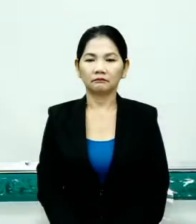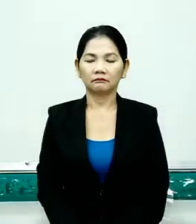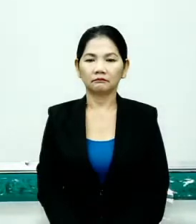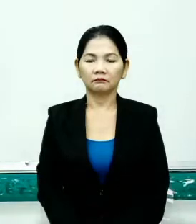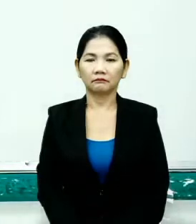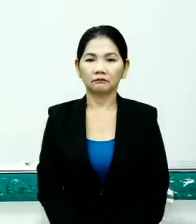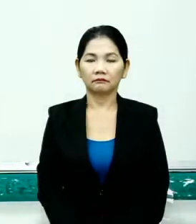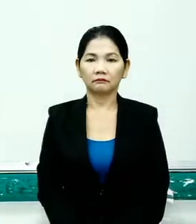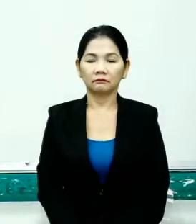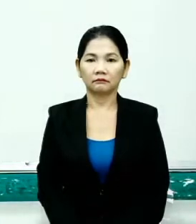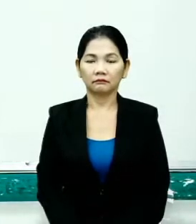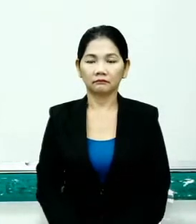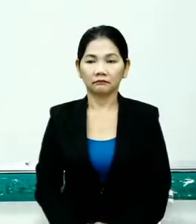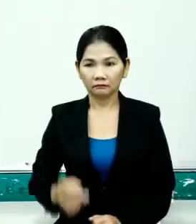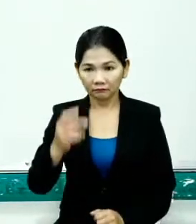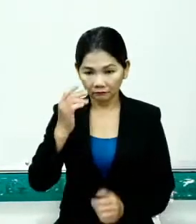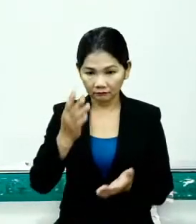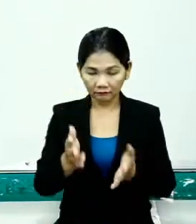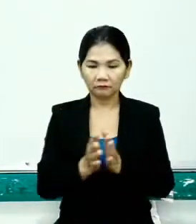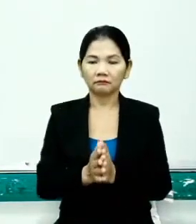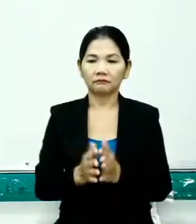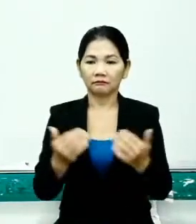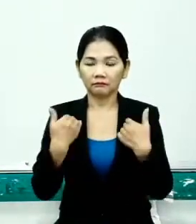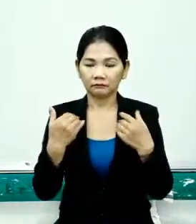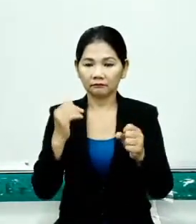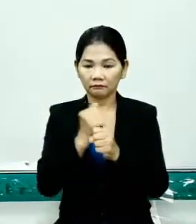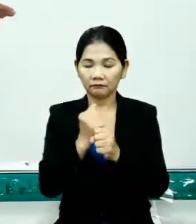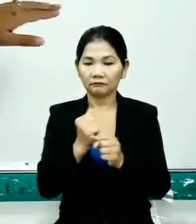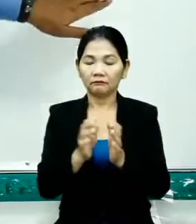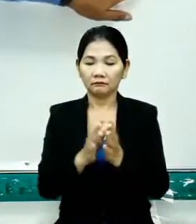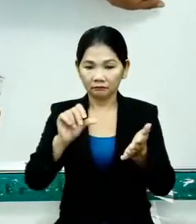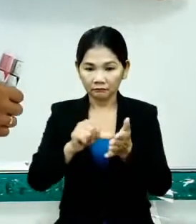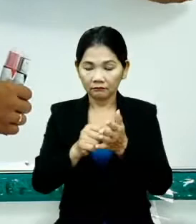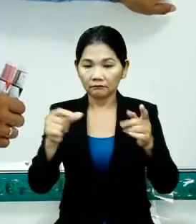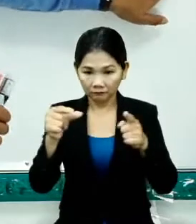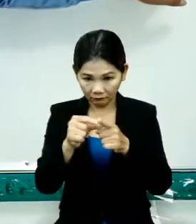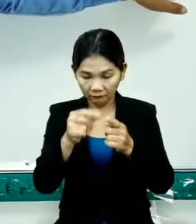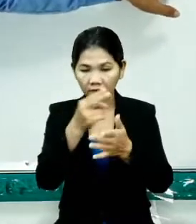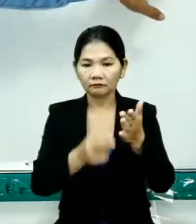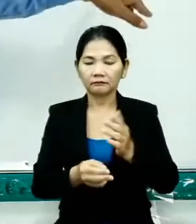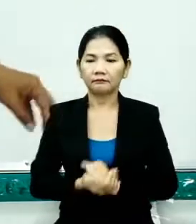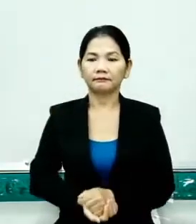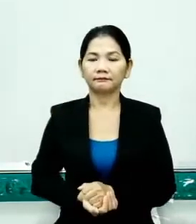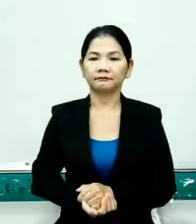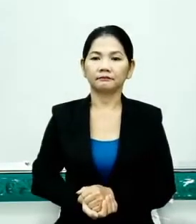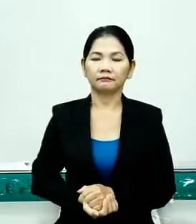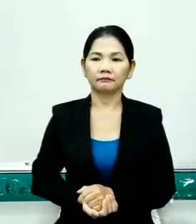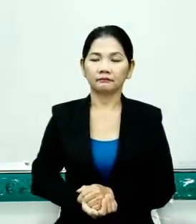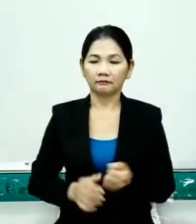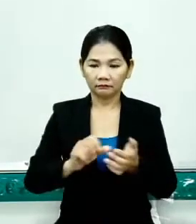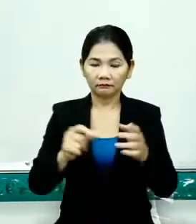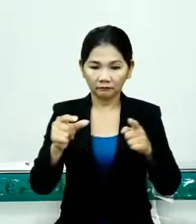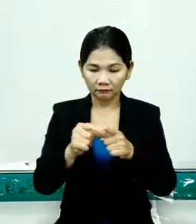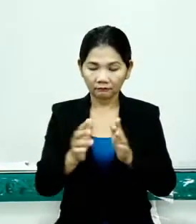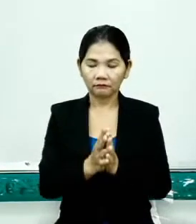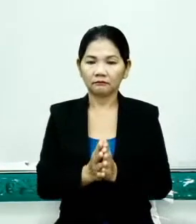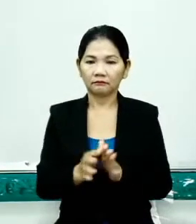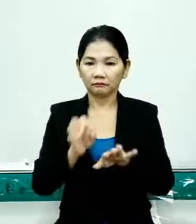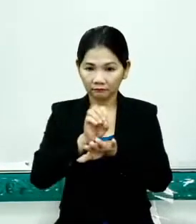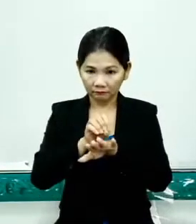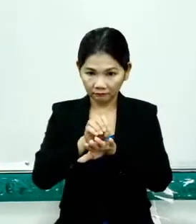Chàng chắc là con cất tiếng ọc nha ná. Thà ta là cứu ai con rộng này đôi nâng bịa vấy. Con sẽ đạp ná. Chàng này đôi nâng bịa tu